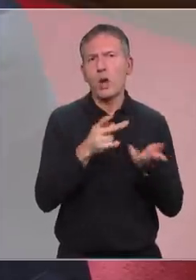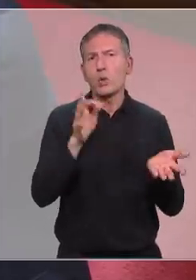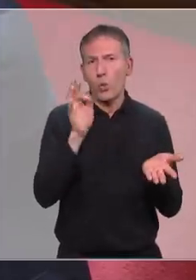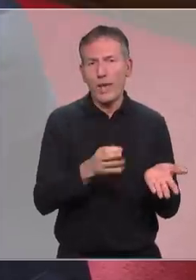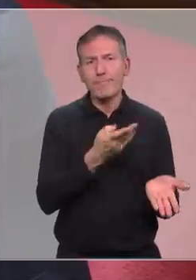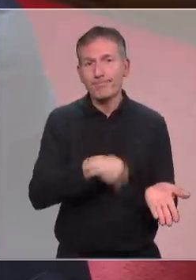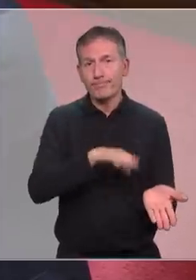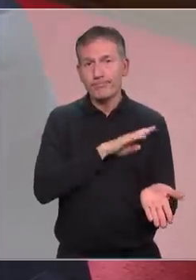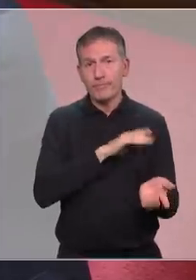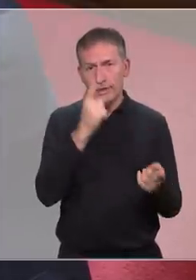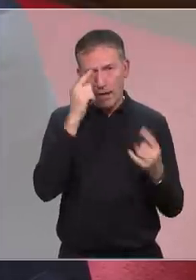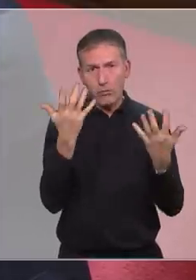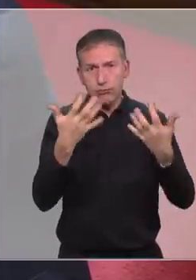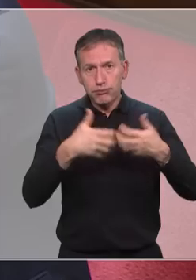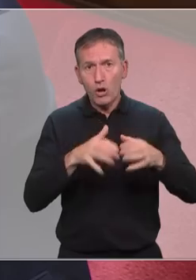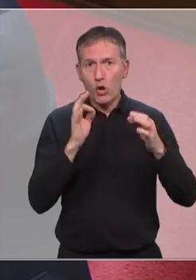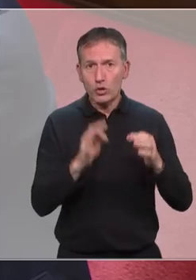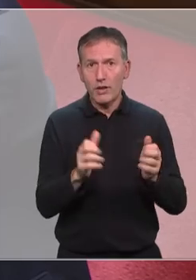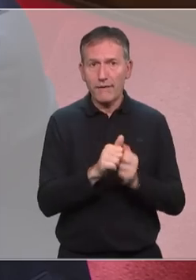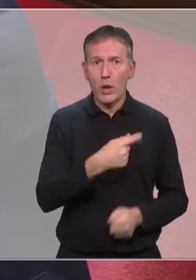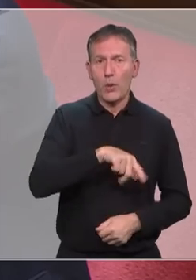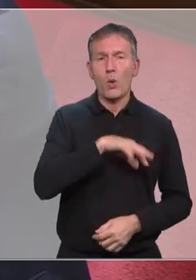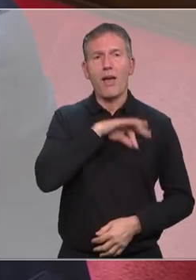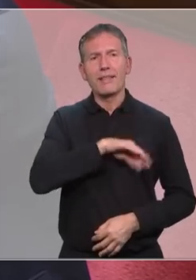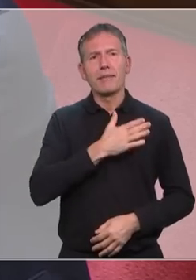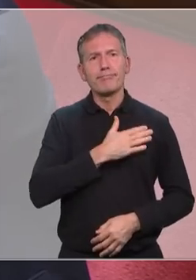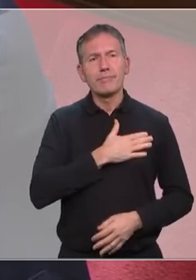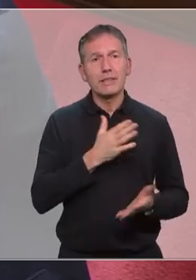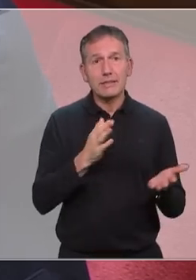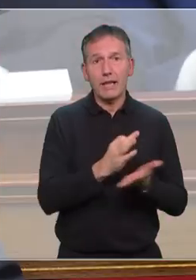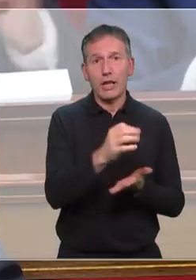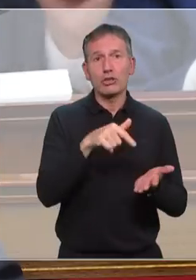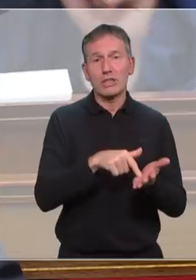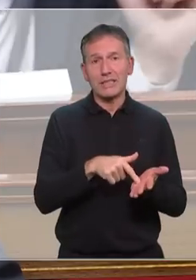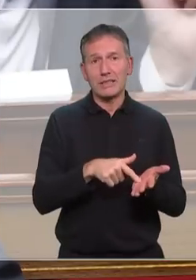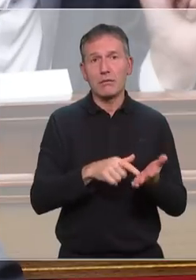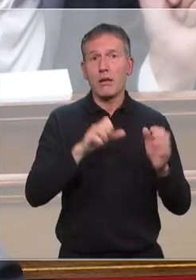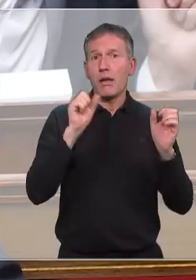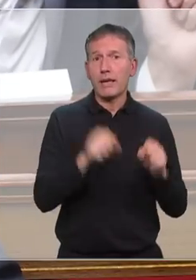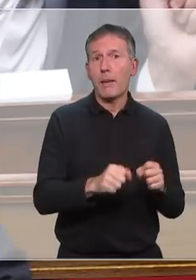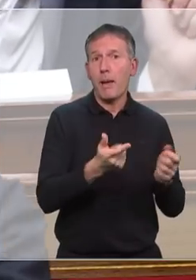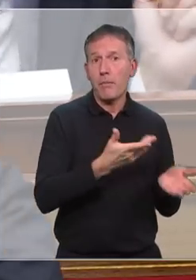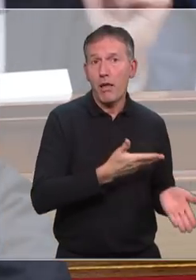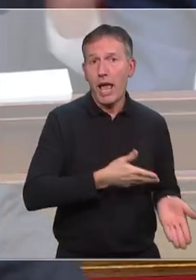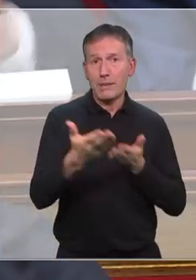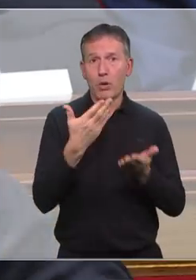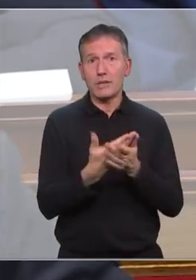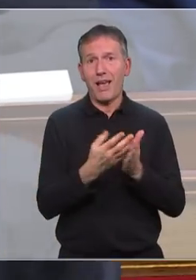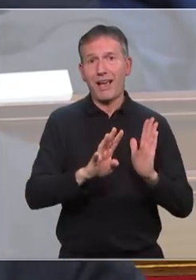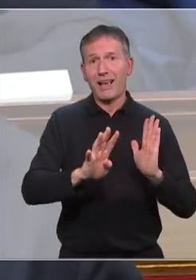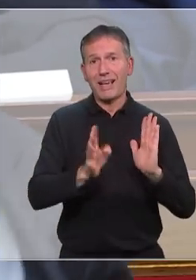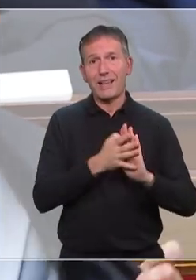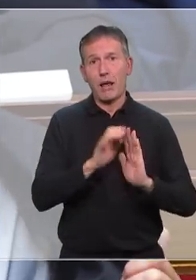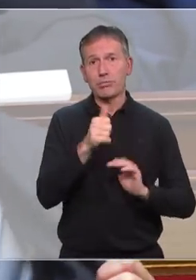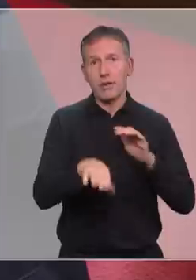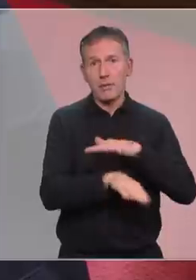de la cohérence de ce programme avec nos intérêts stratégiques. Notre capacité à exporter est un des critères fondamentaux